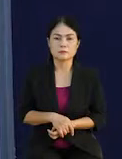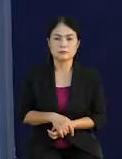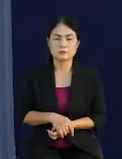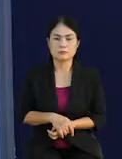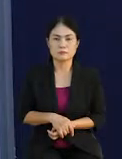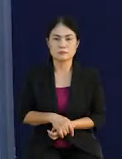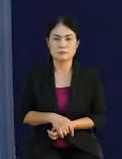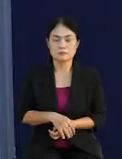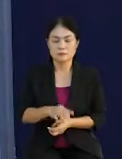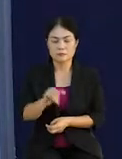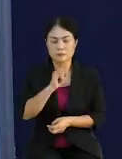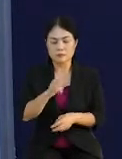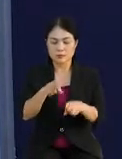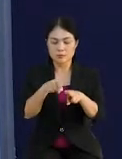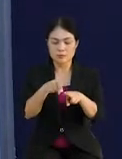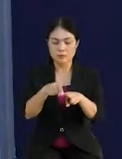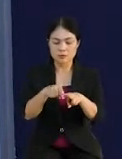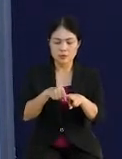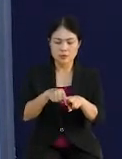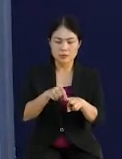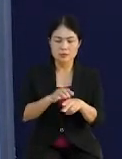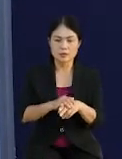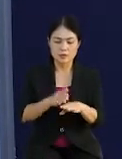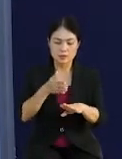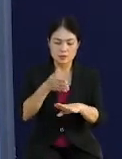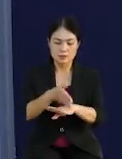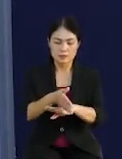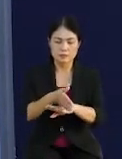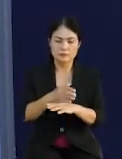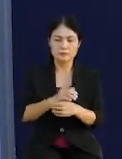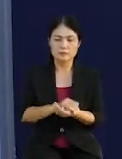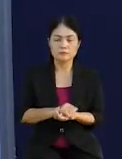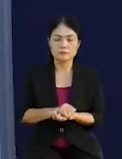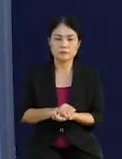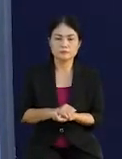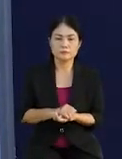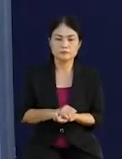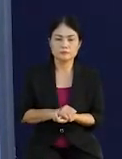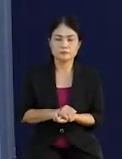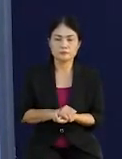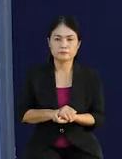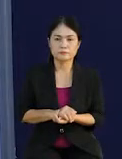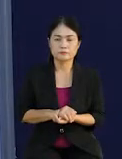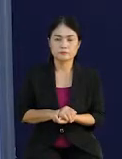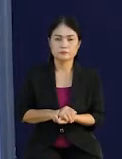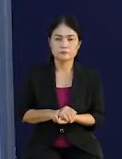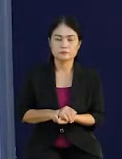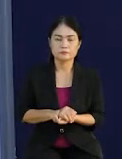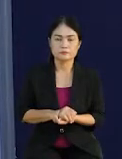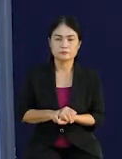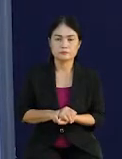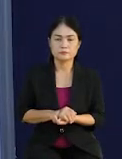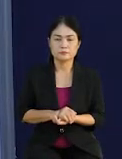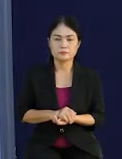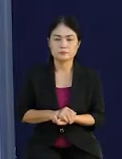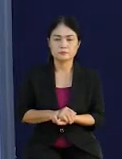bà cú bắn toát cắt bà cắt tám